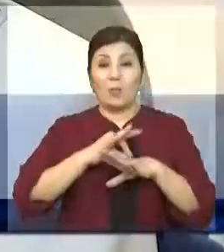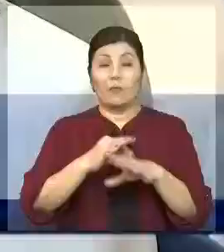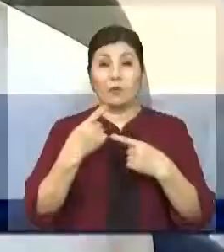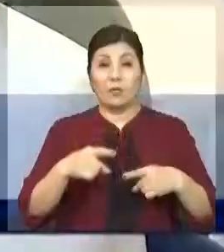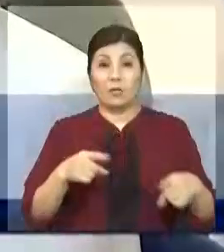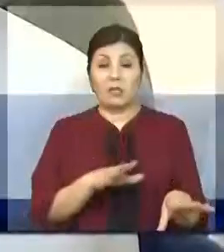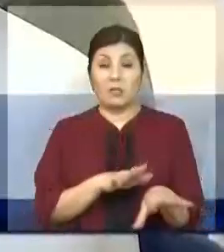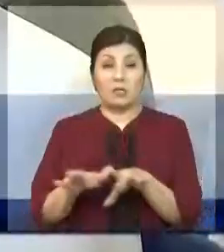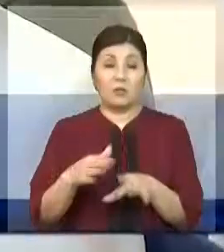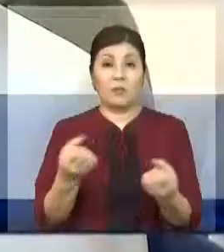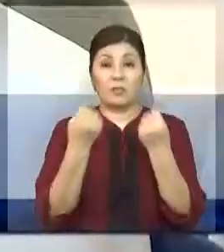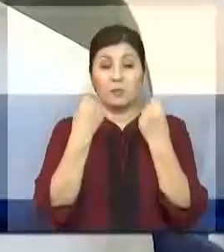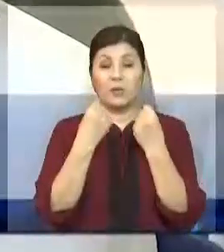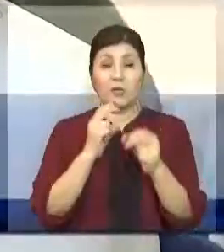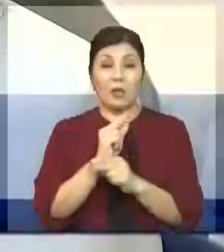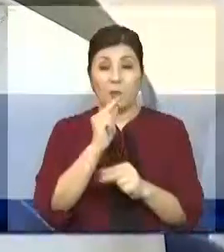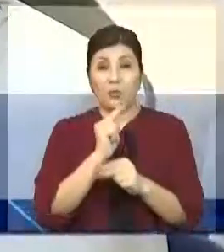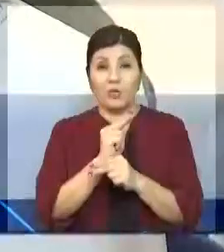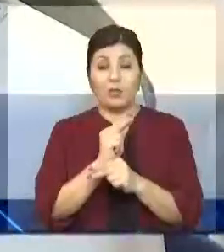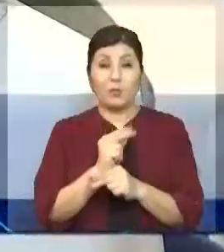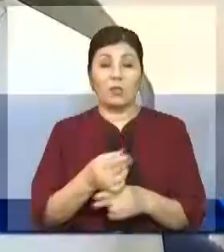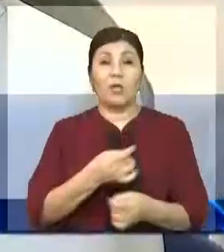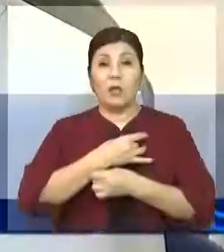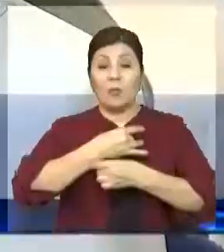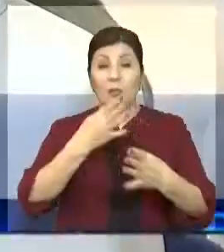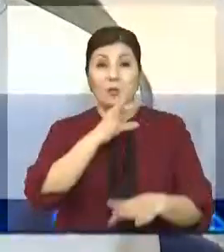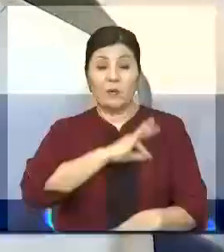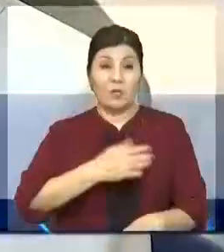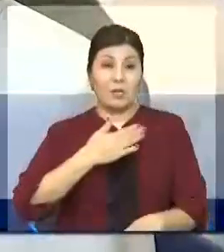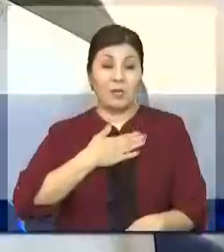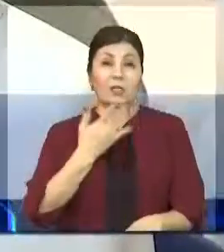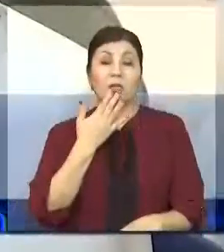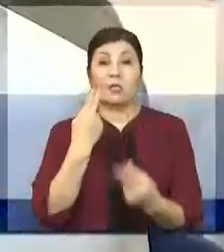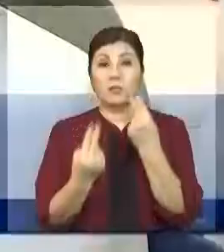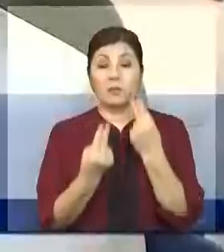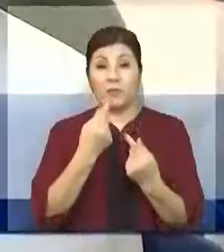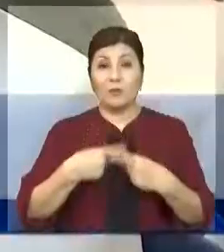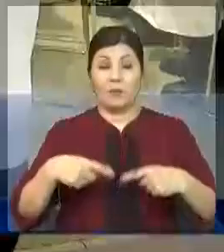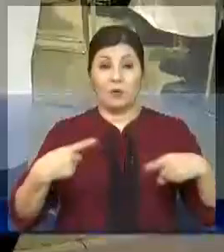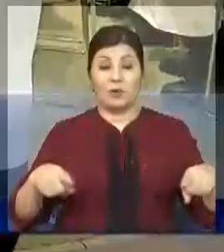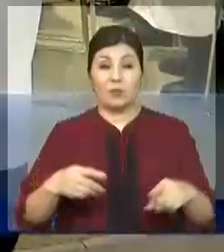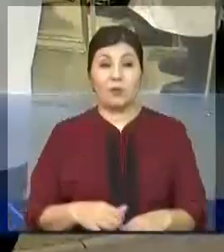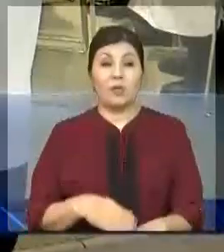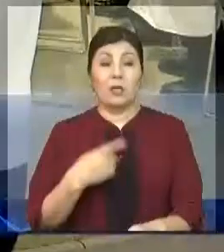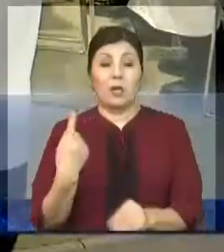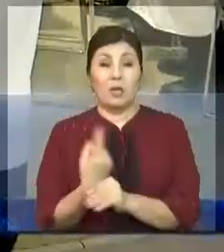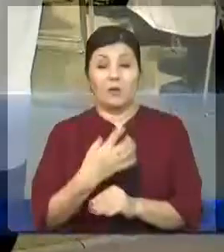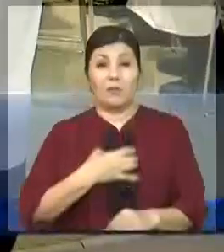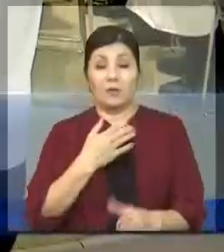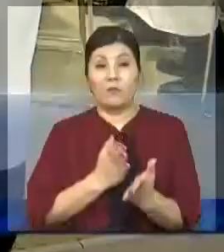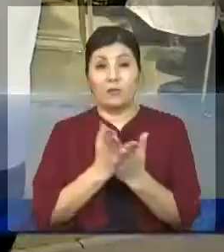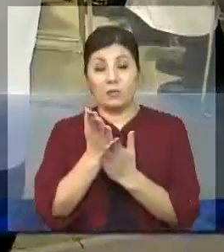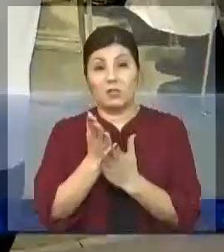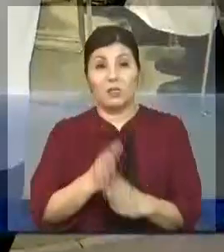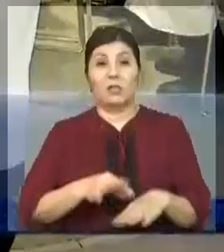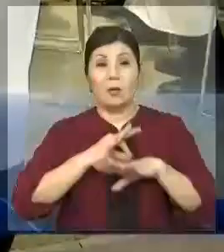различные мероприятия – спортивные, обучающие, праздничные, с использованием наших национальных игр и многое другое. Одним из важнейших направлений